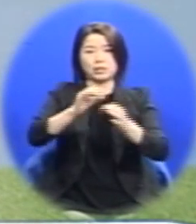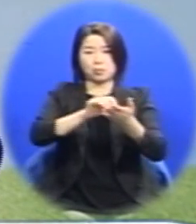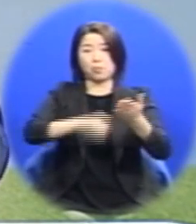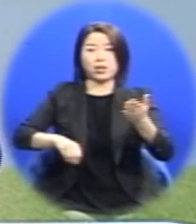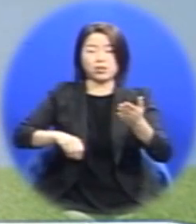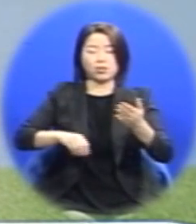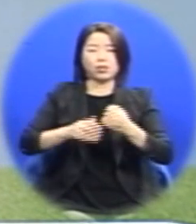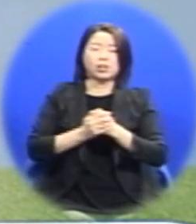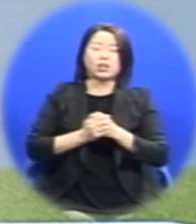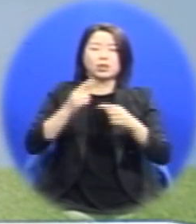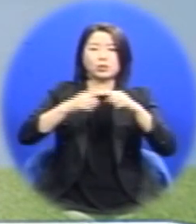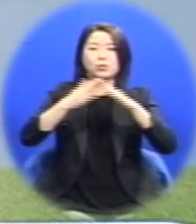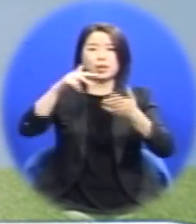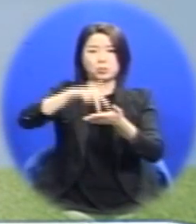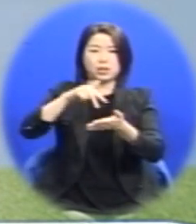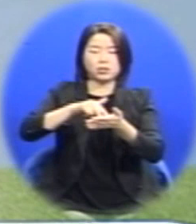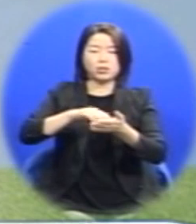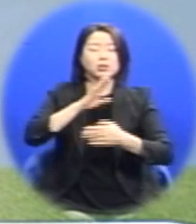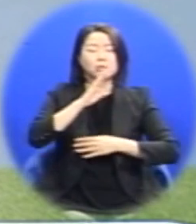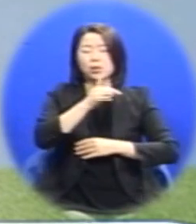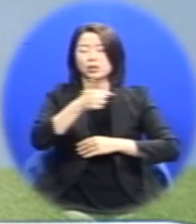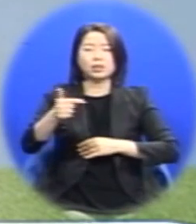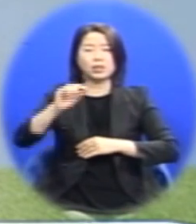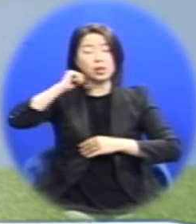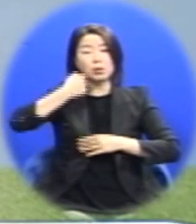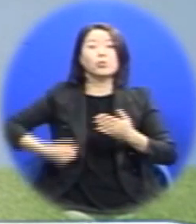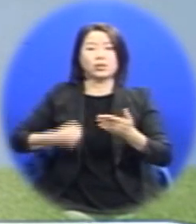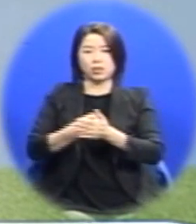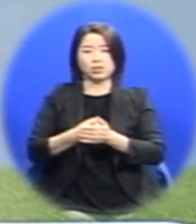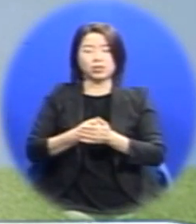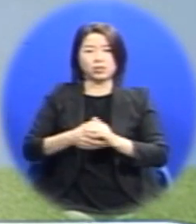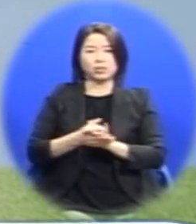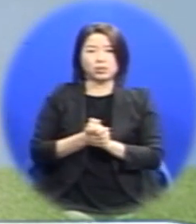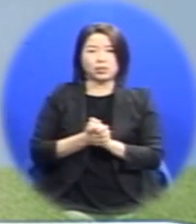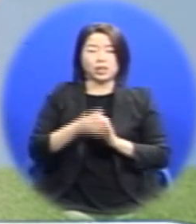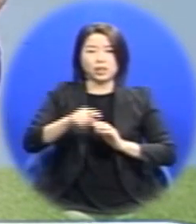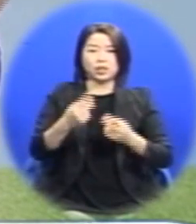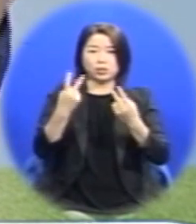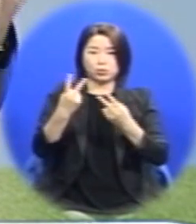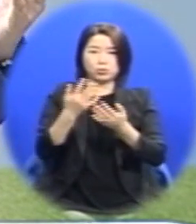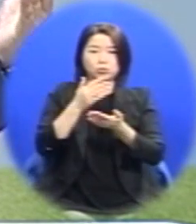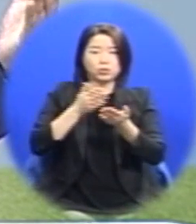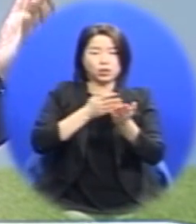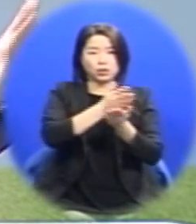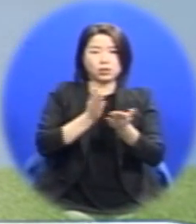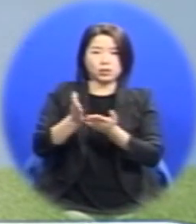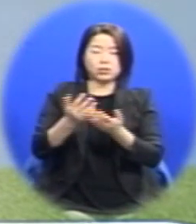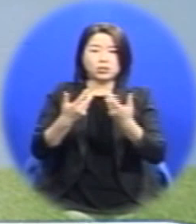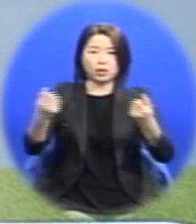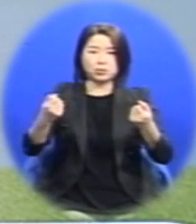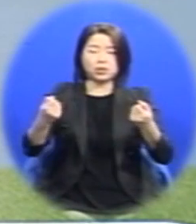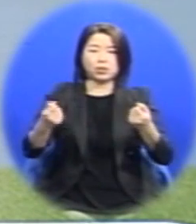그건 교회에서는 대단히, 정말 대단히 어려운 결정이에요. 이 두 큰 감사절기의 헌금을